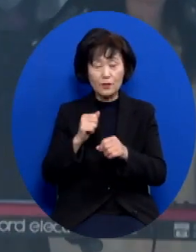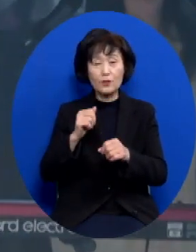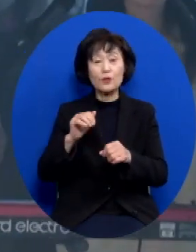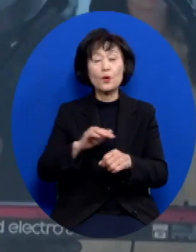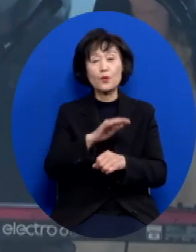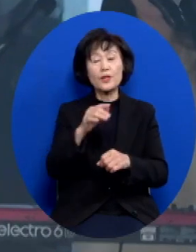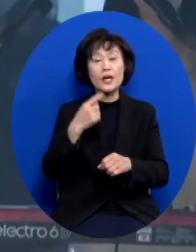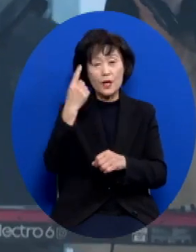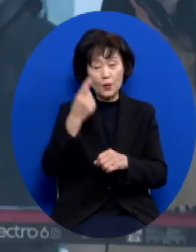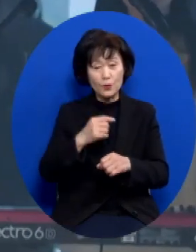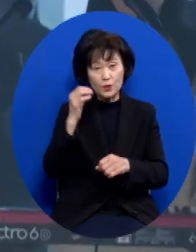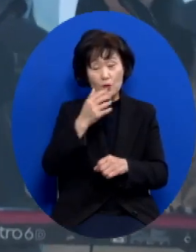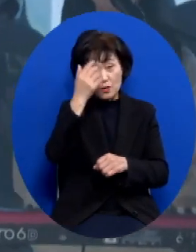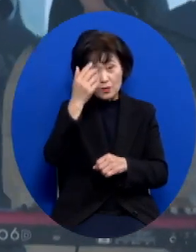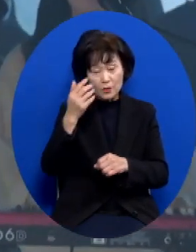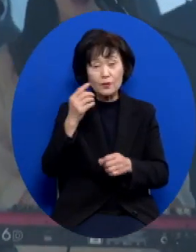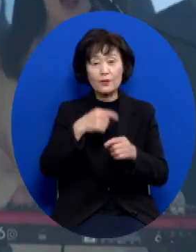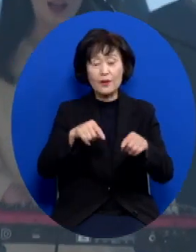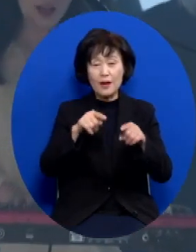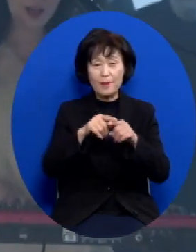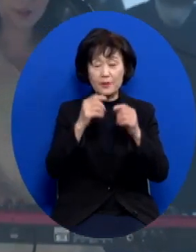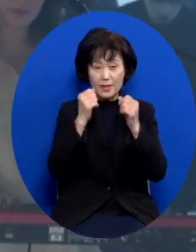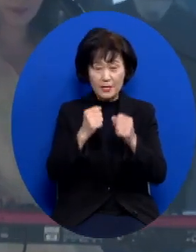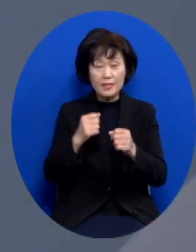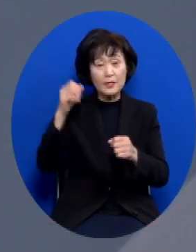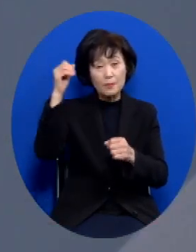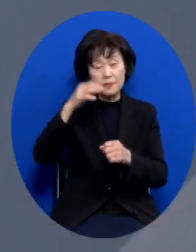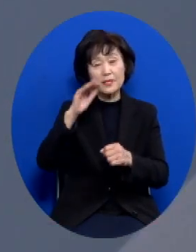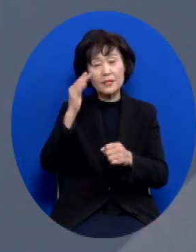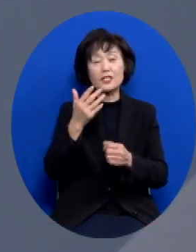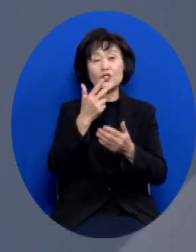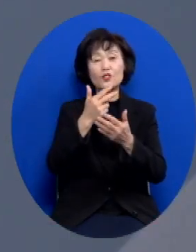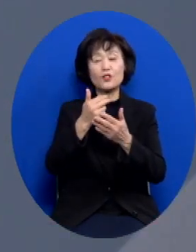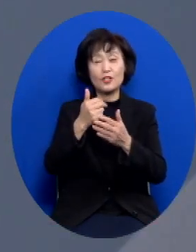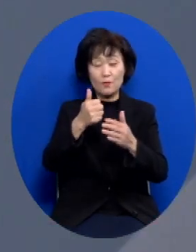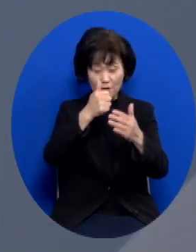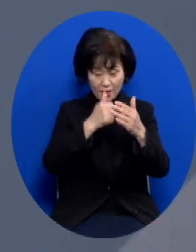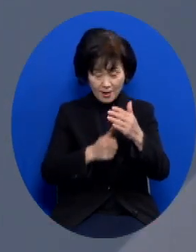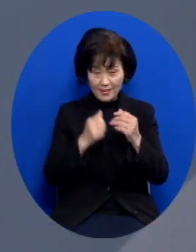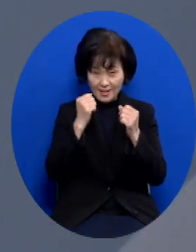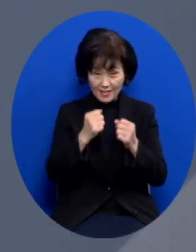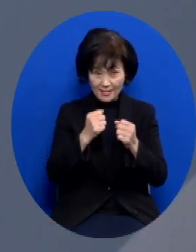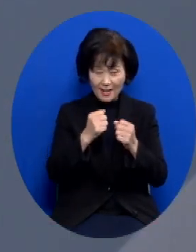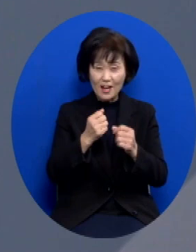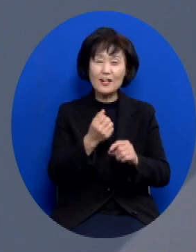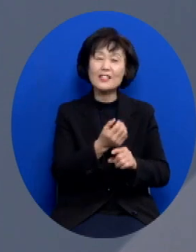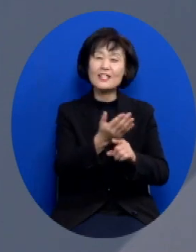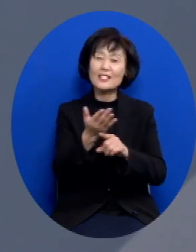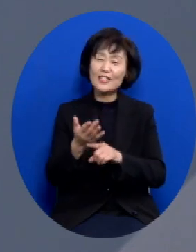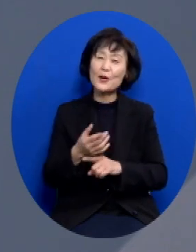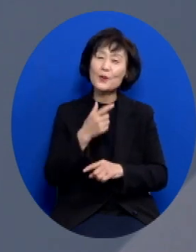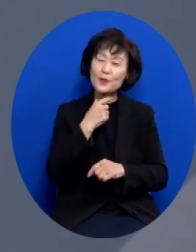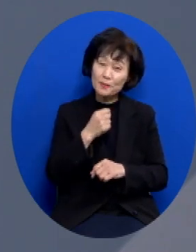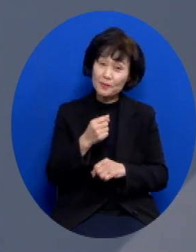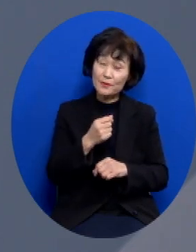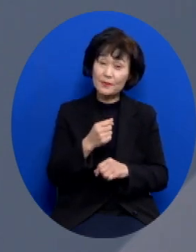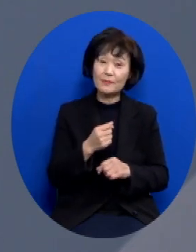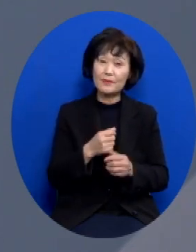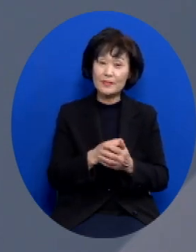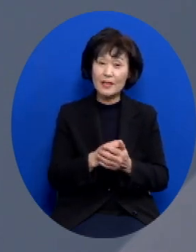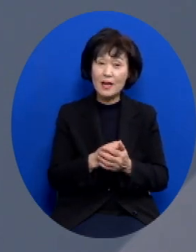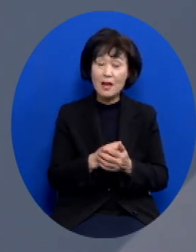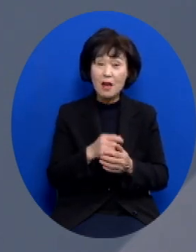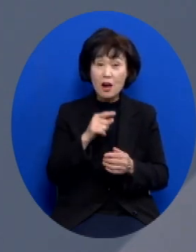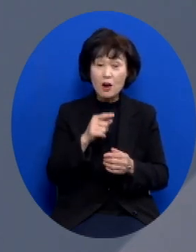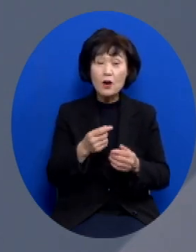함께 하시는 그 빛 대신 주님이 우리 안에 계신다 라는 거를 우리 다음 세대들에게 꼭 전하고 싶었고 그 사람이